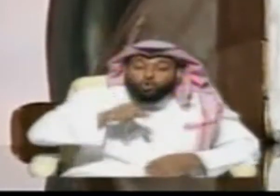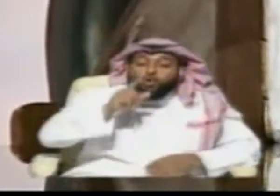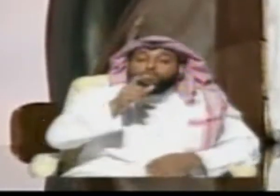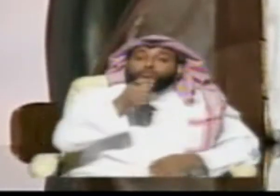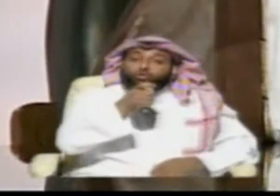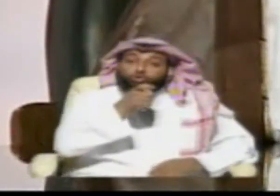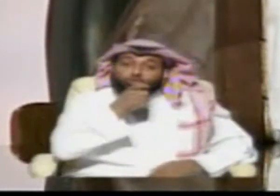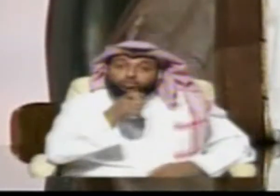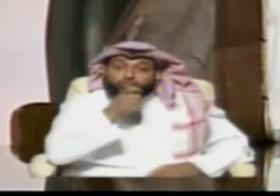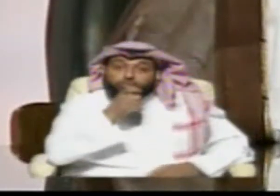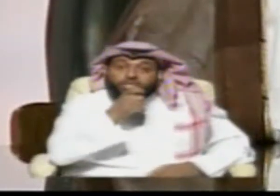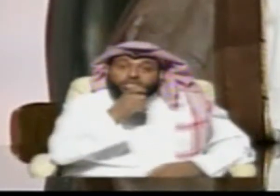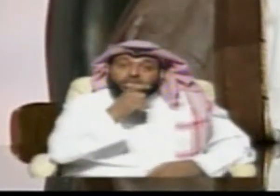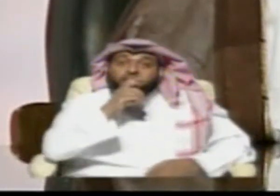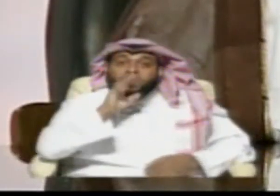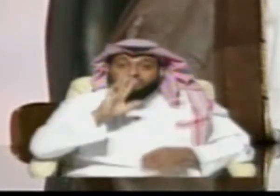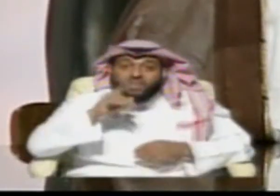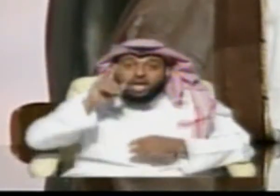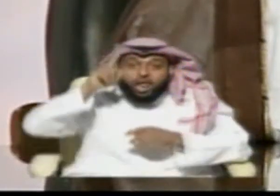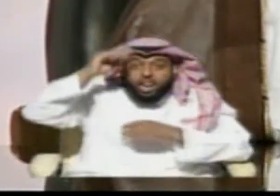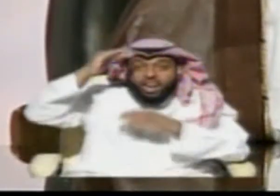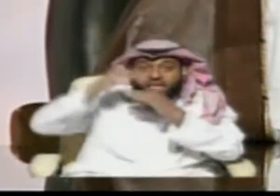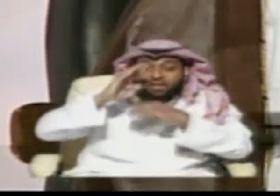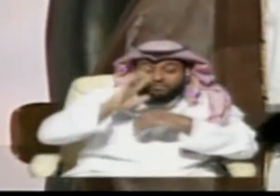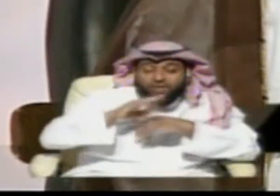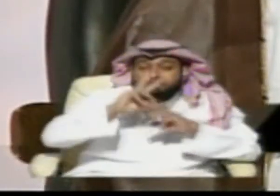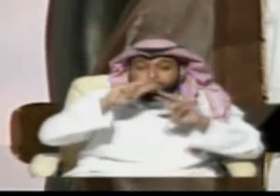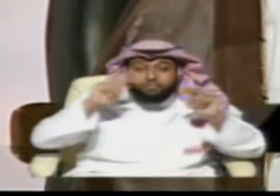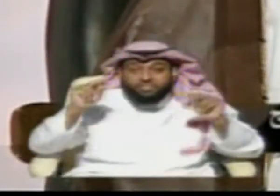دليل على هذا. نعم. كل ليالي العشر مظنت ليلة